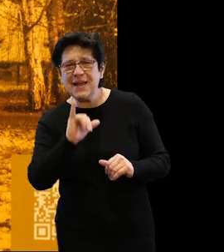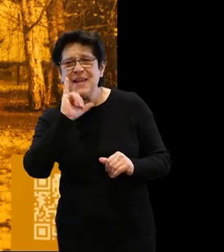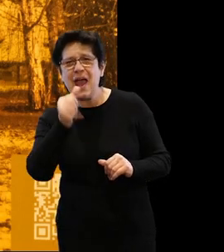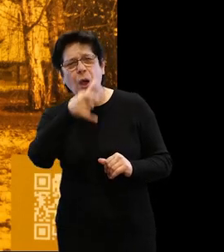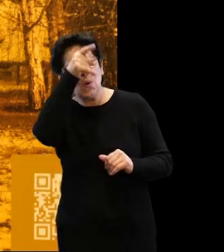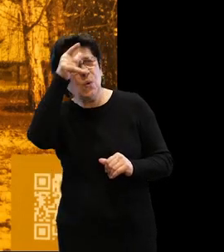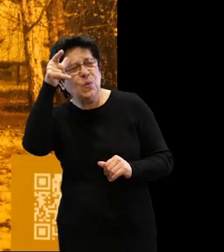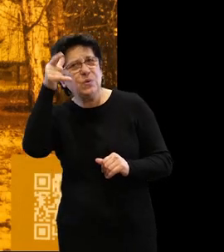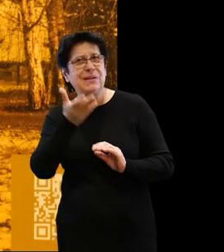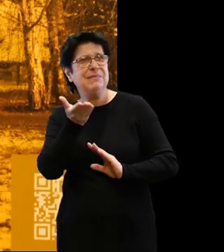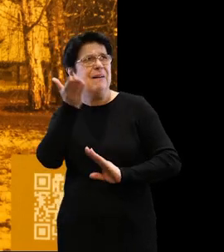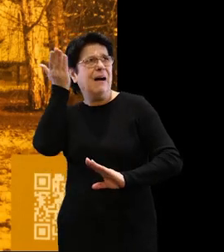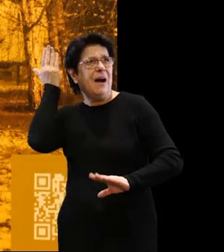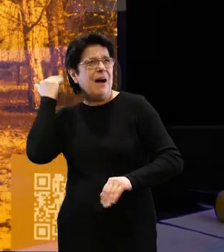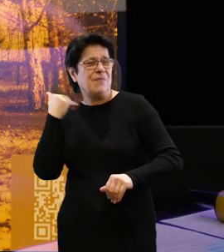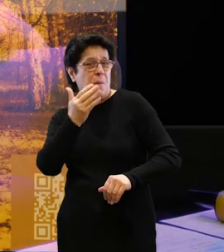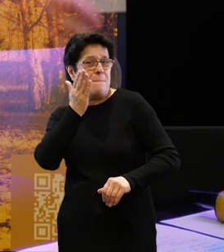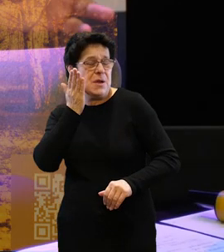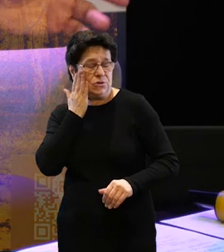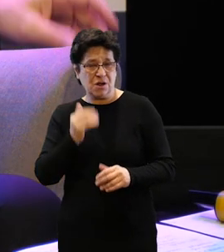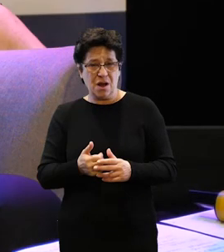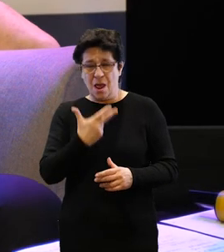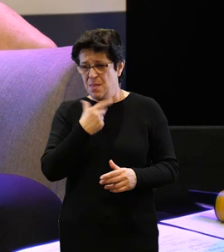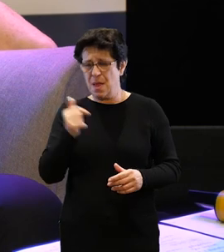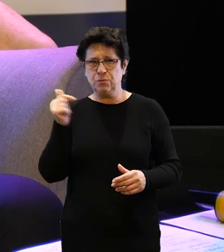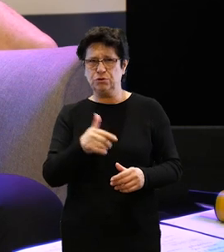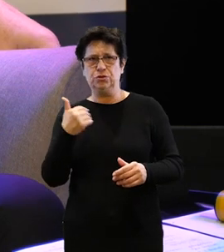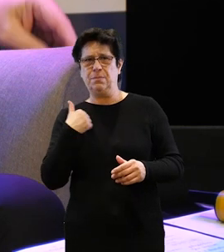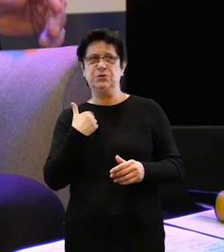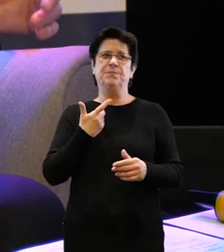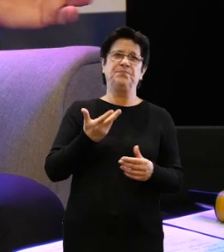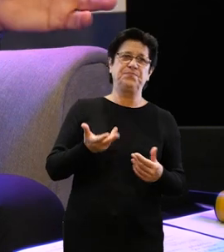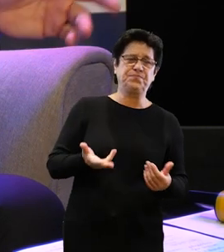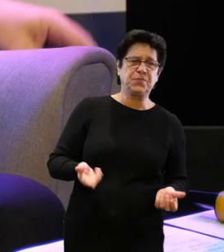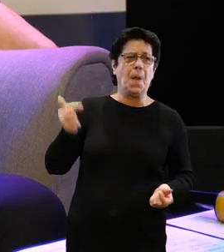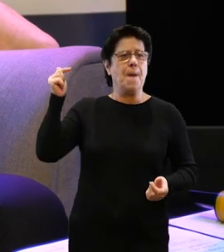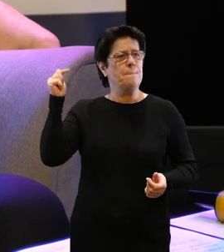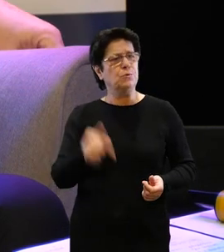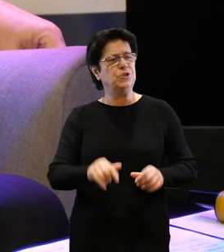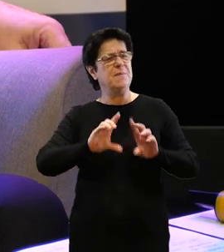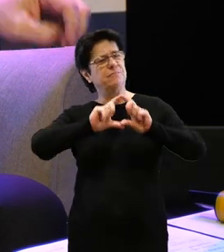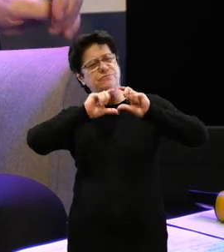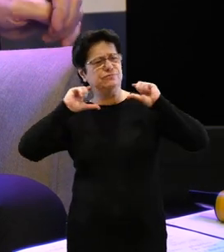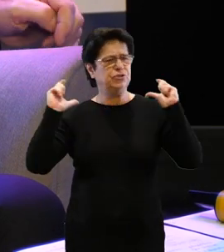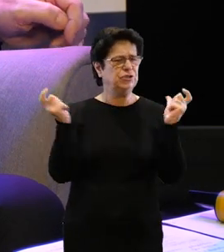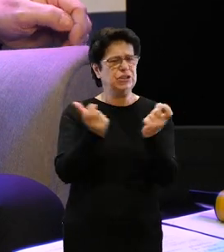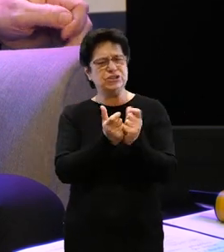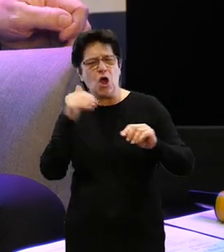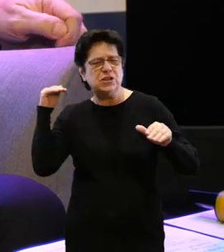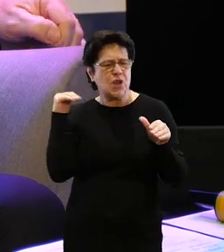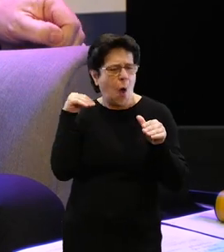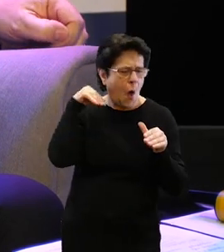kiedyś mieszkali nie muszą to być zaraz takie szczytne założenia że musimy wszystko zachować dla